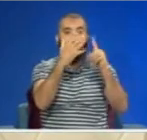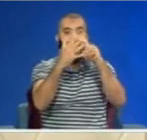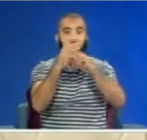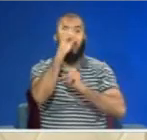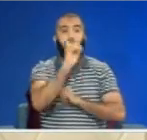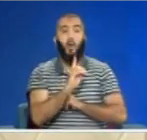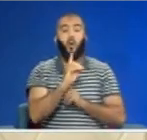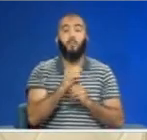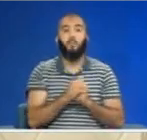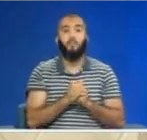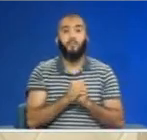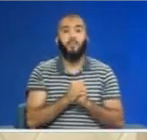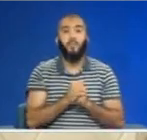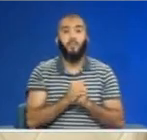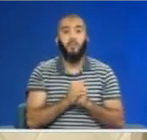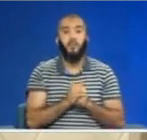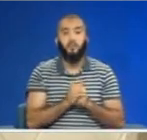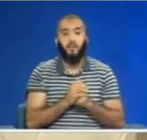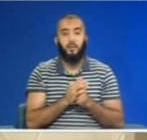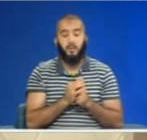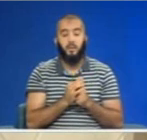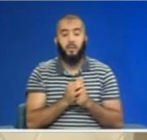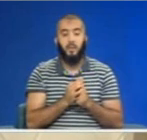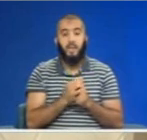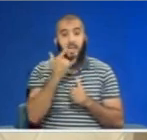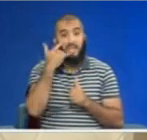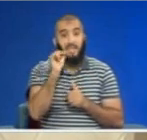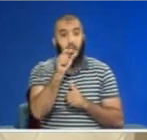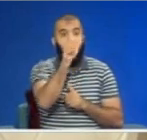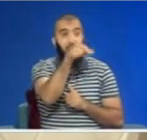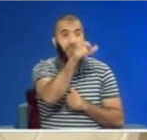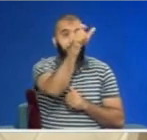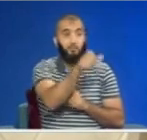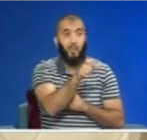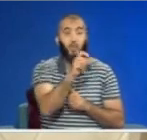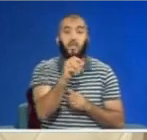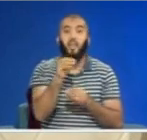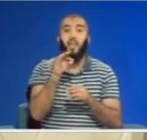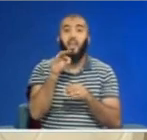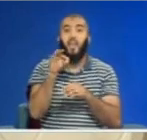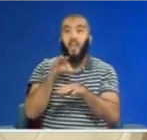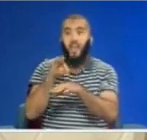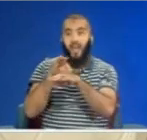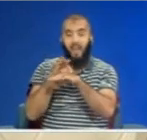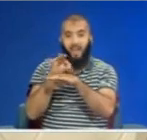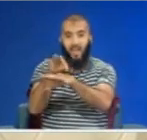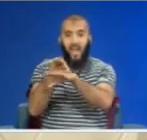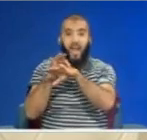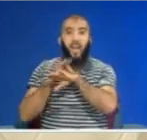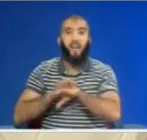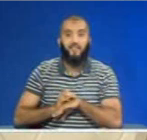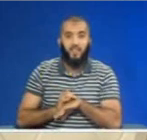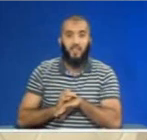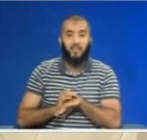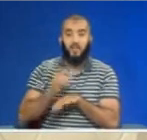بينها واذا دعاك اجبه، معناها اجابه الدعوه. اجابه الدعوه